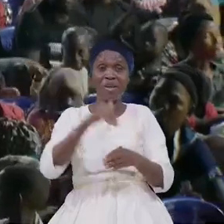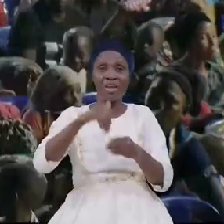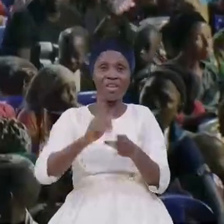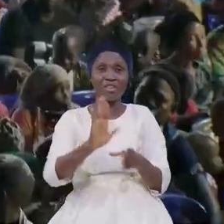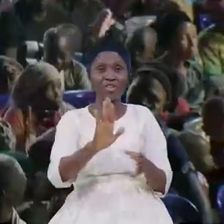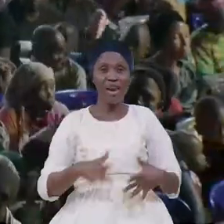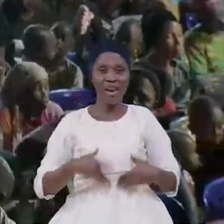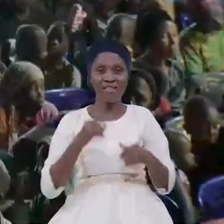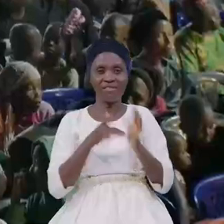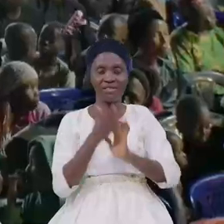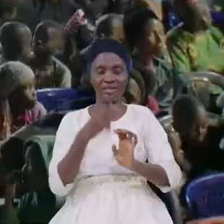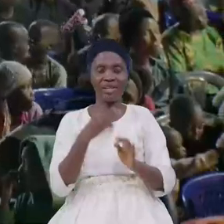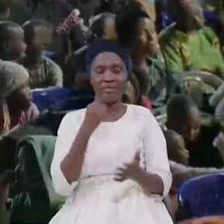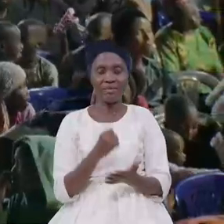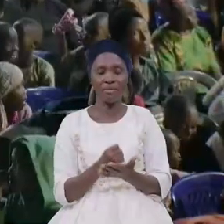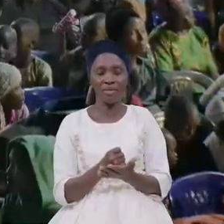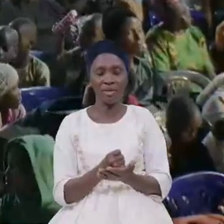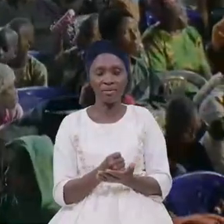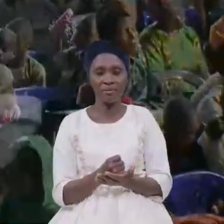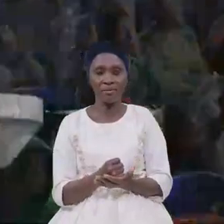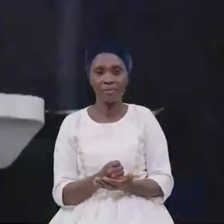dans votre vie.